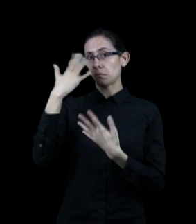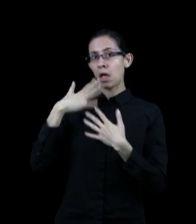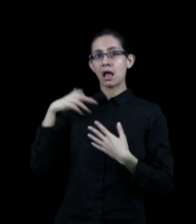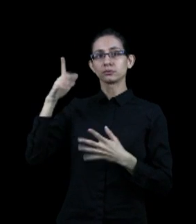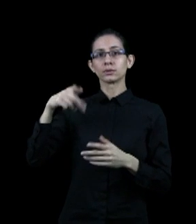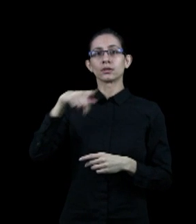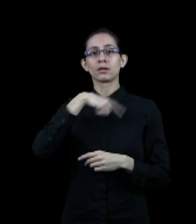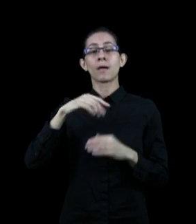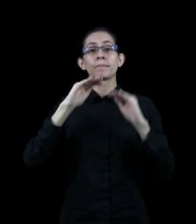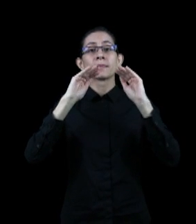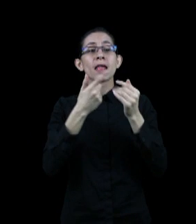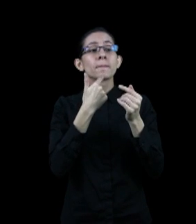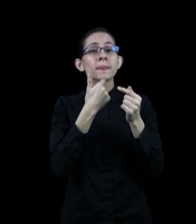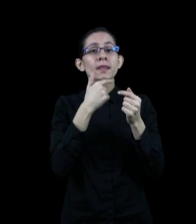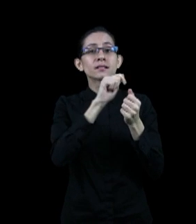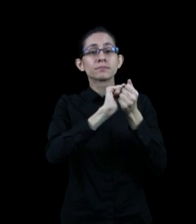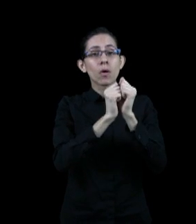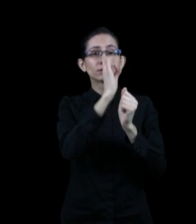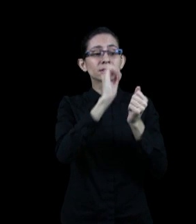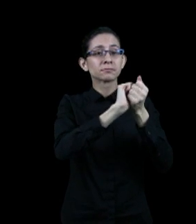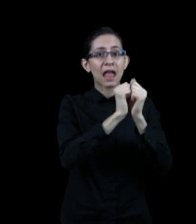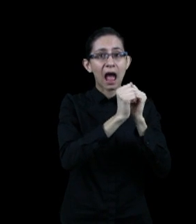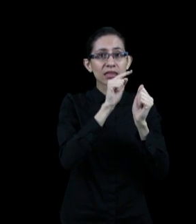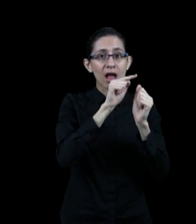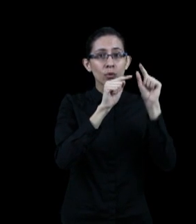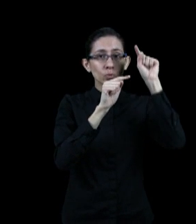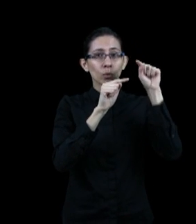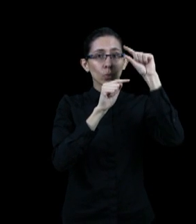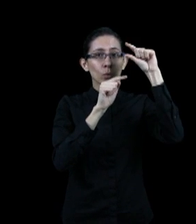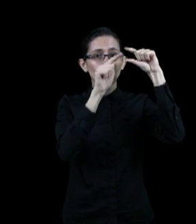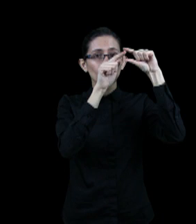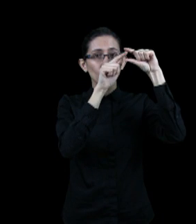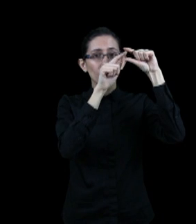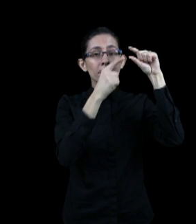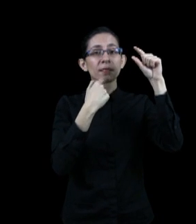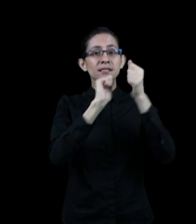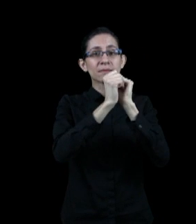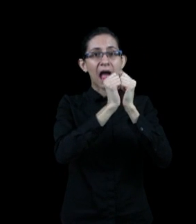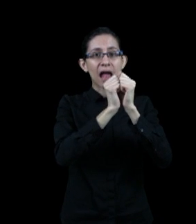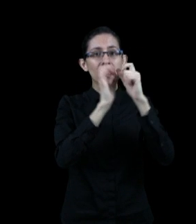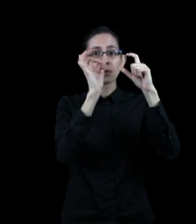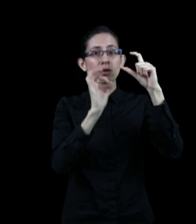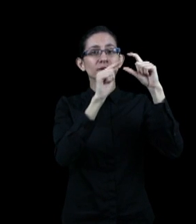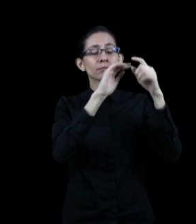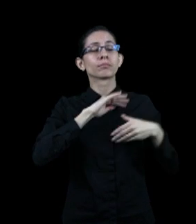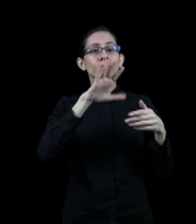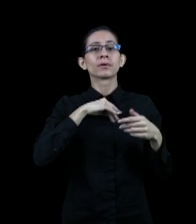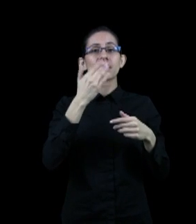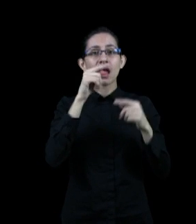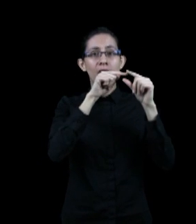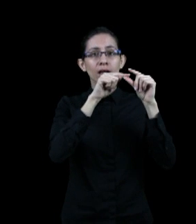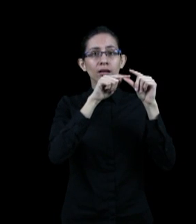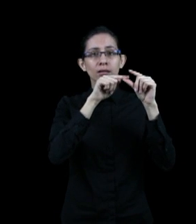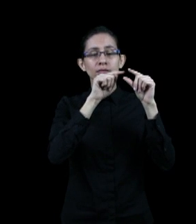To nam mówi, że uzyskujemy mniejszą procentową zmianę, przynajmniej w tej części, że uzyskujemy